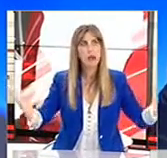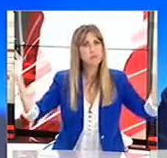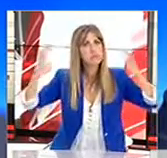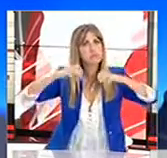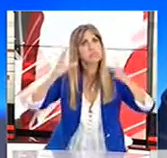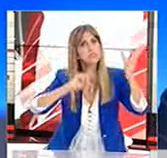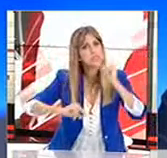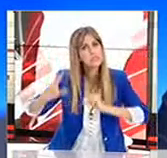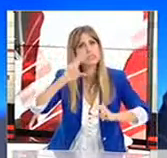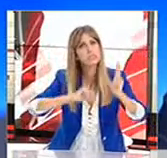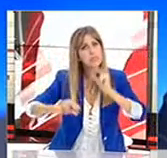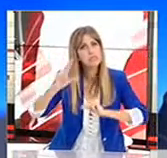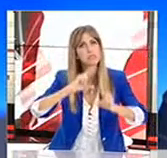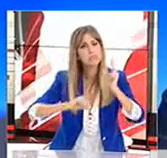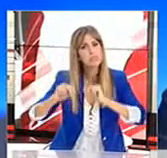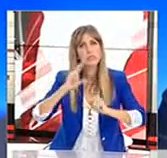της Ελλάδας τα επόμενα χρόνια.